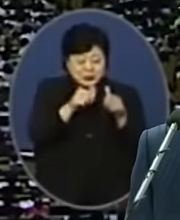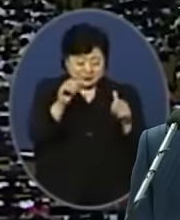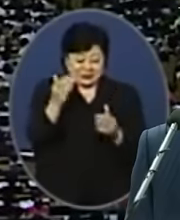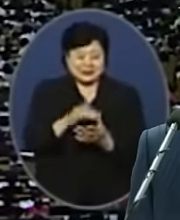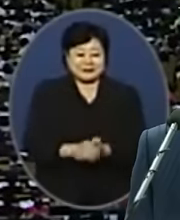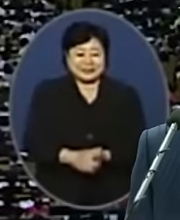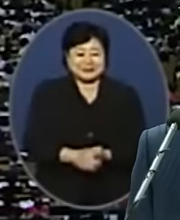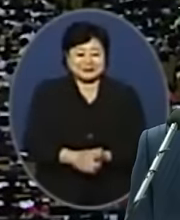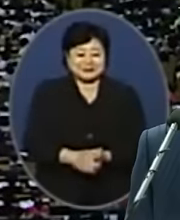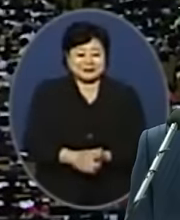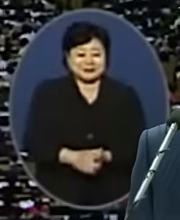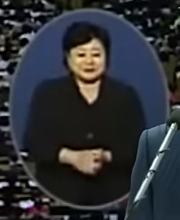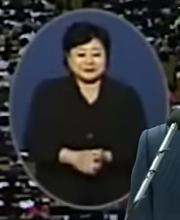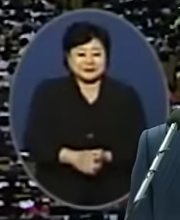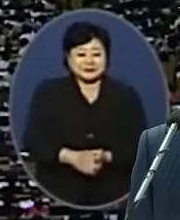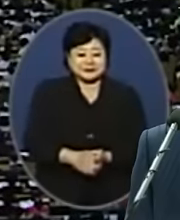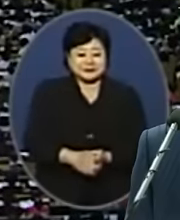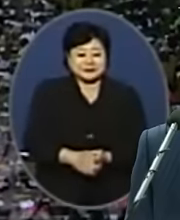것입니다.